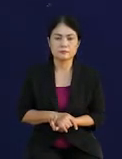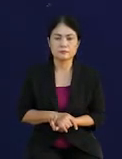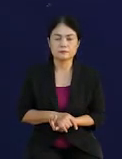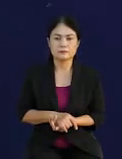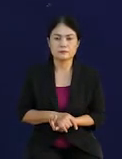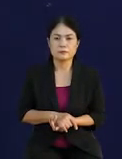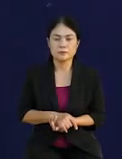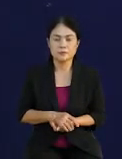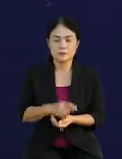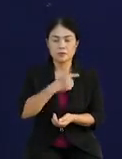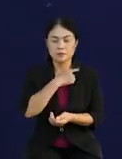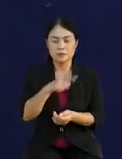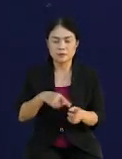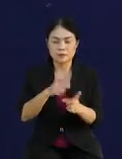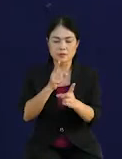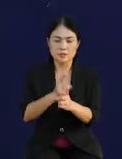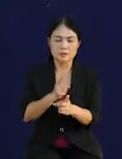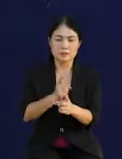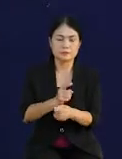dương trời